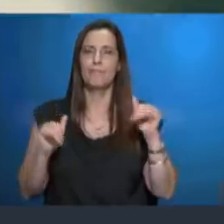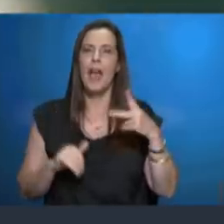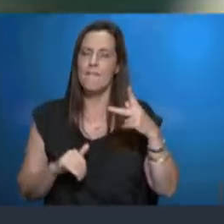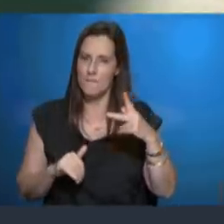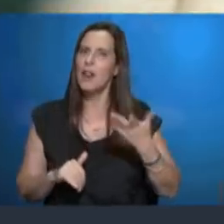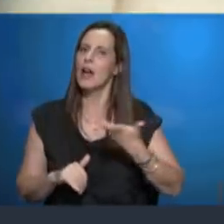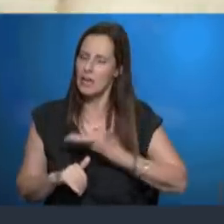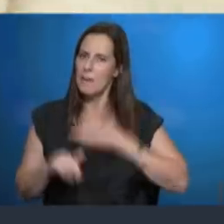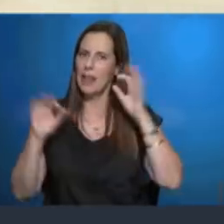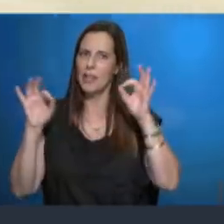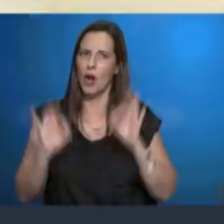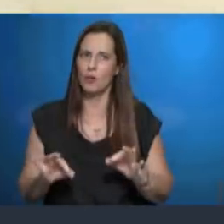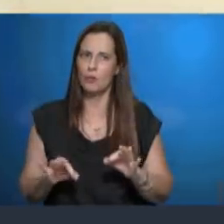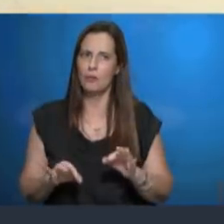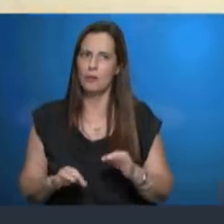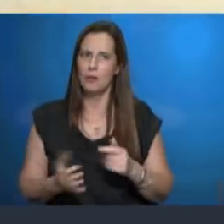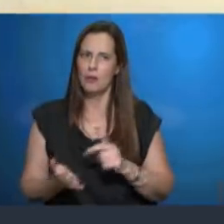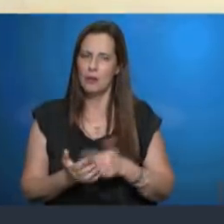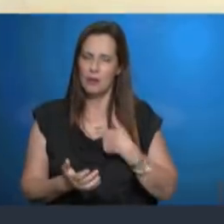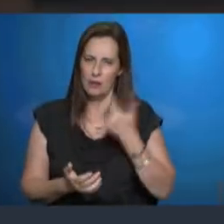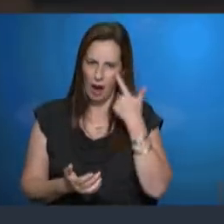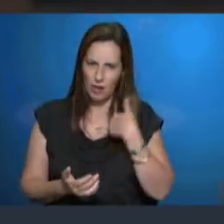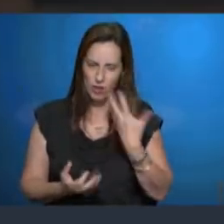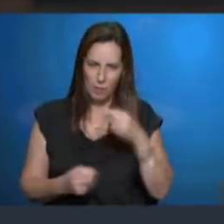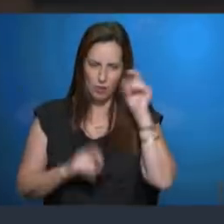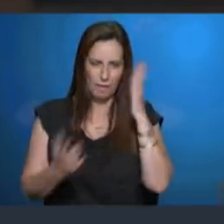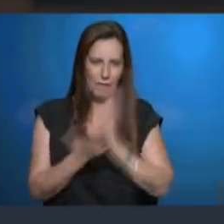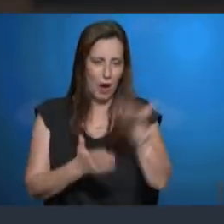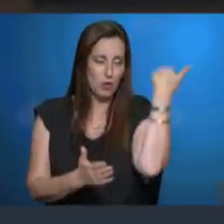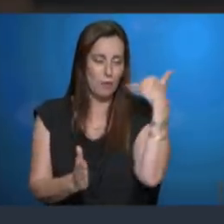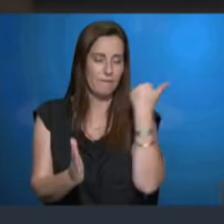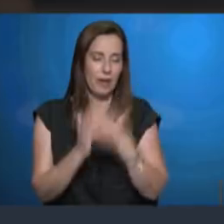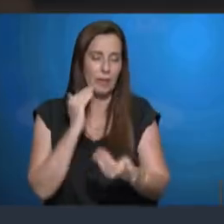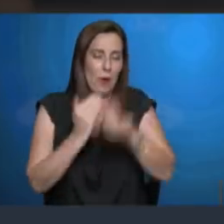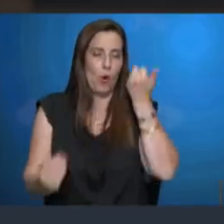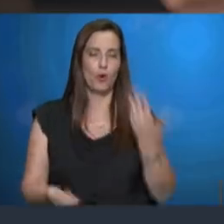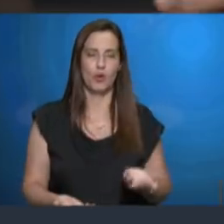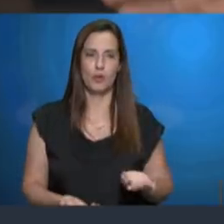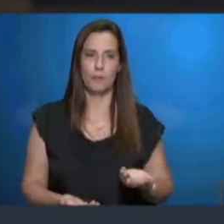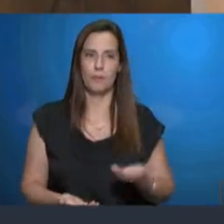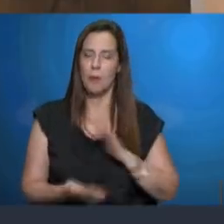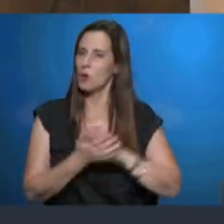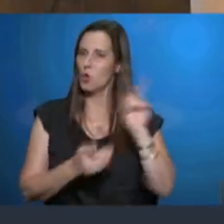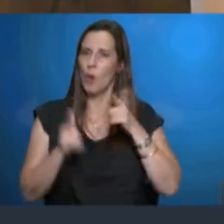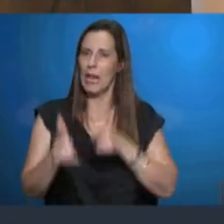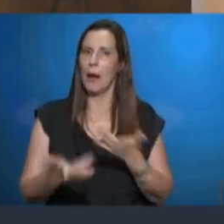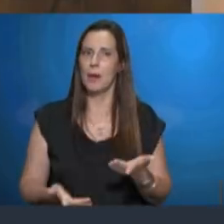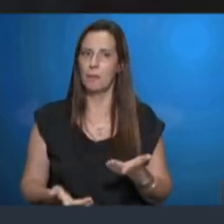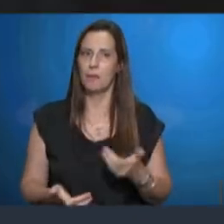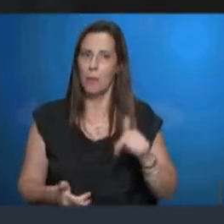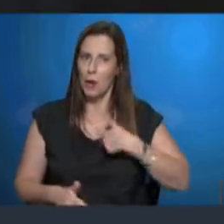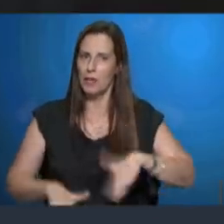קיבל את החנות. נראה לי שזה שהרבה אנשים היו גם כן מבטרים מראש. פשוט לא נלחמים. לא גדלנו,